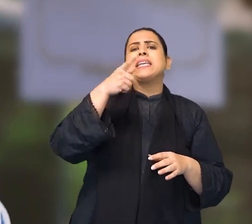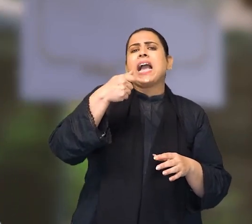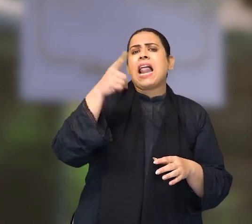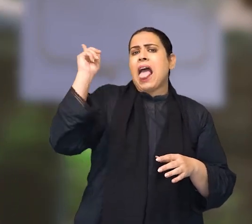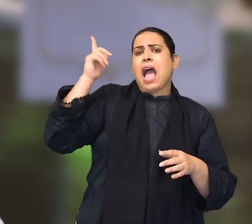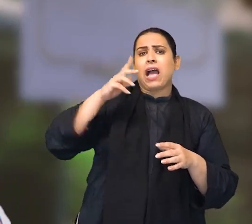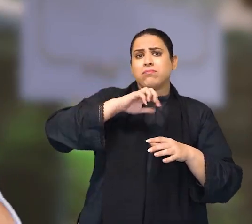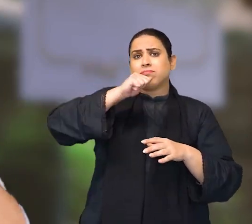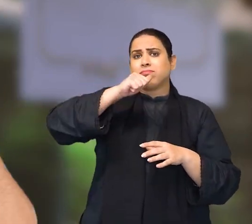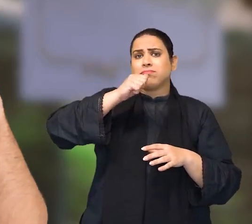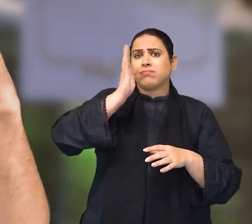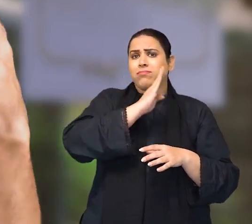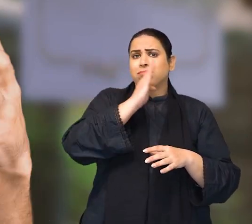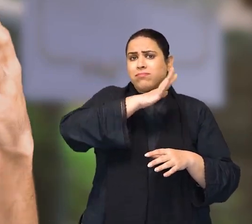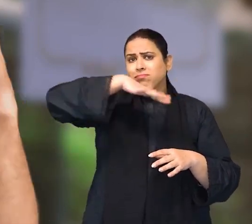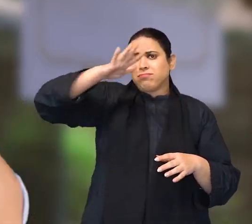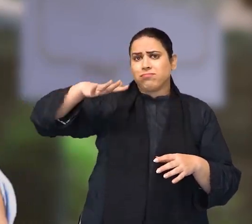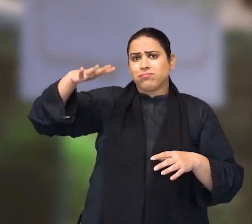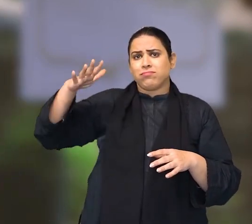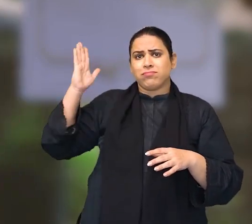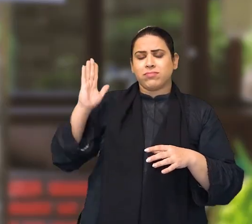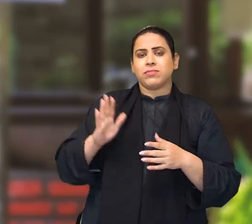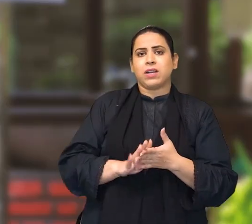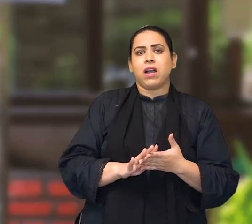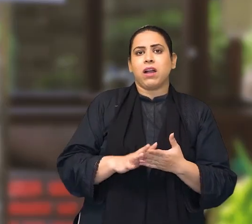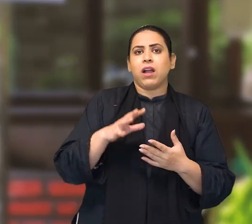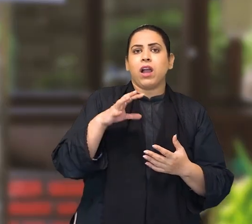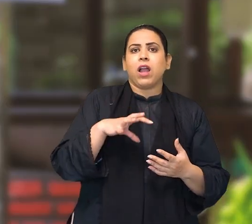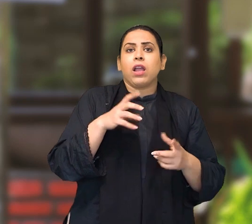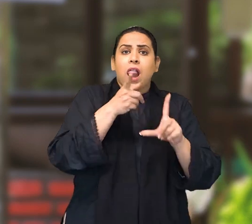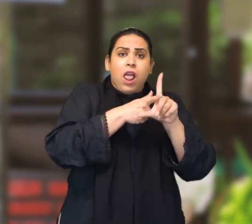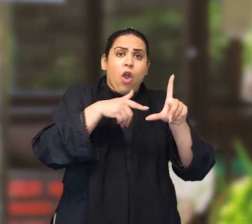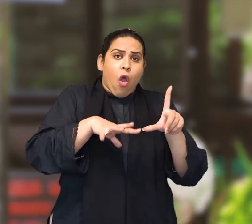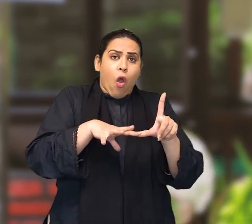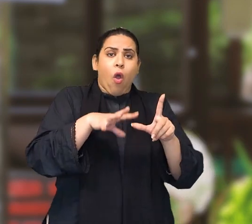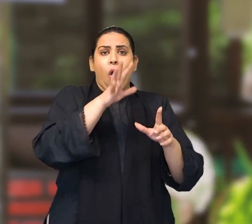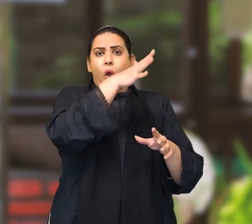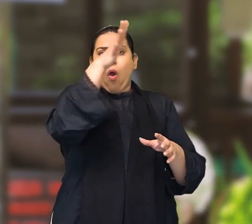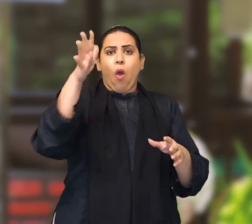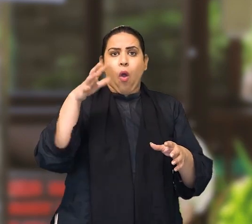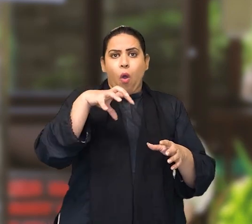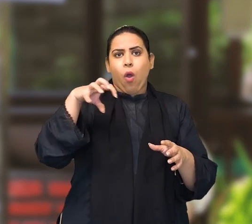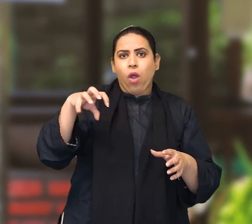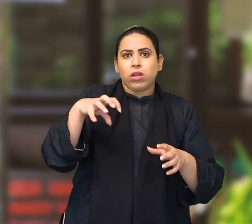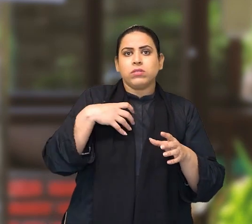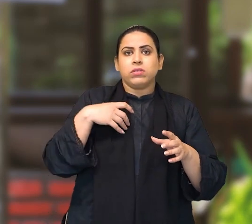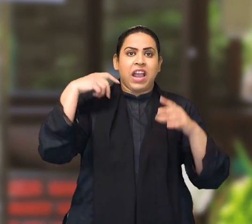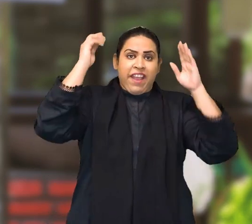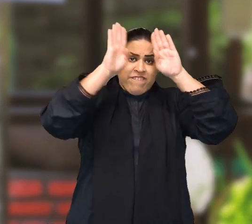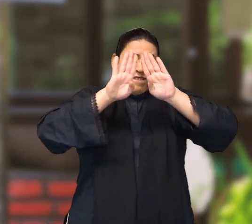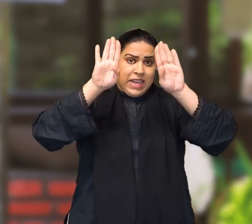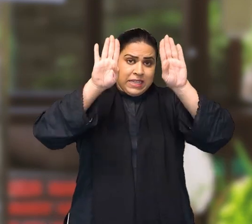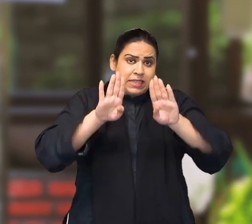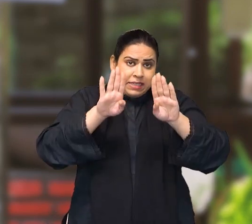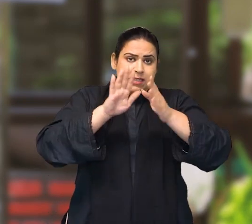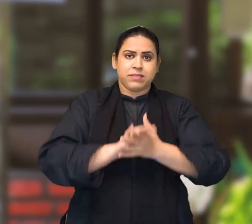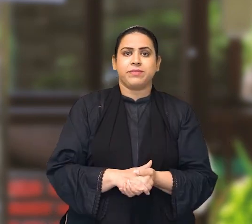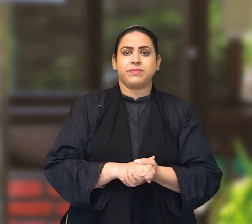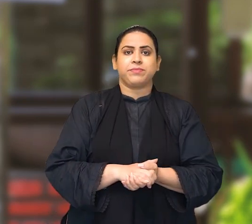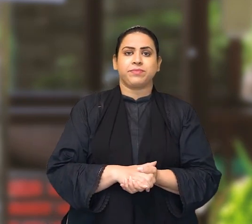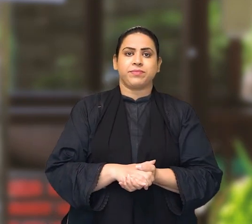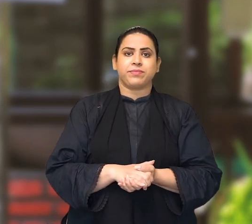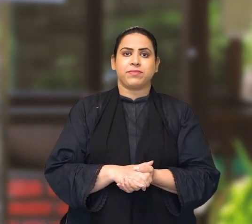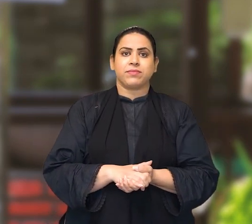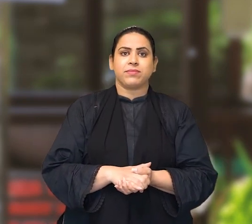वेडिंग इन फैसलाबाद. there's a huge difference. It's very interesting, like to see the patterns जब आप events पे जाते हो